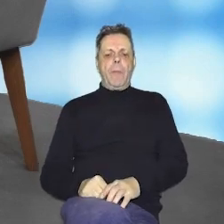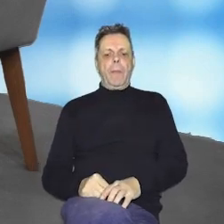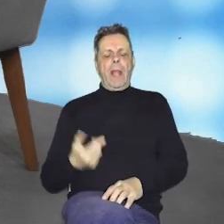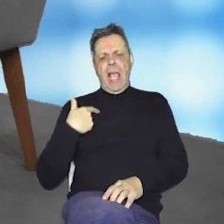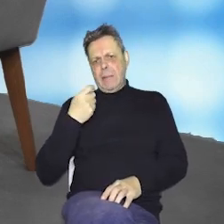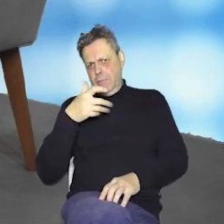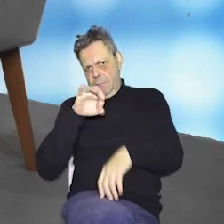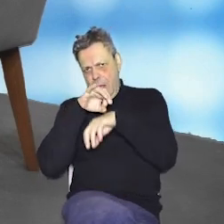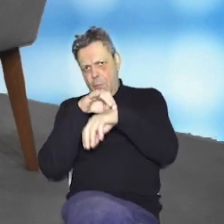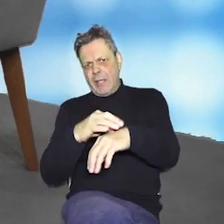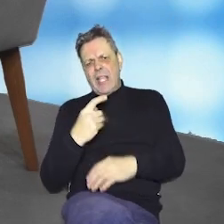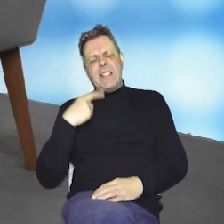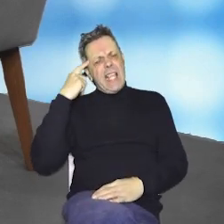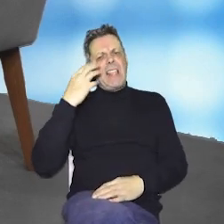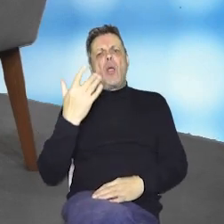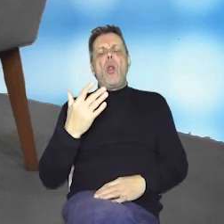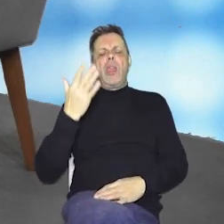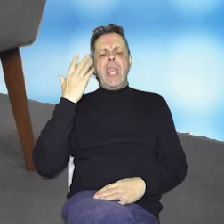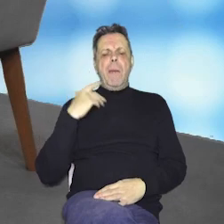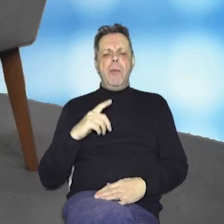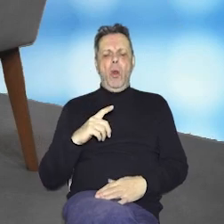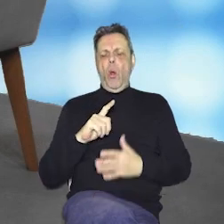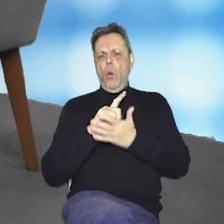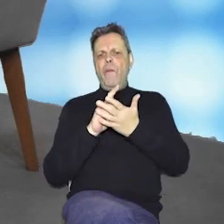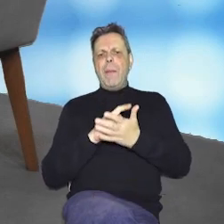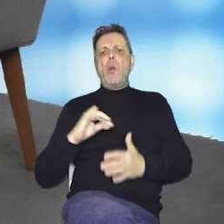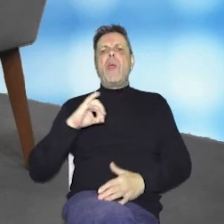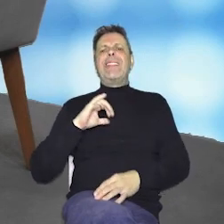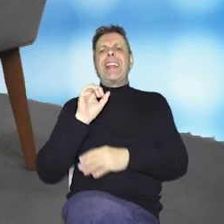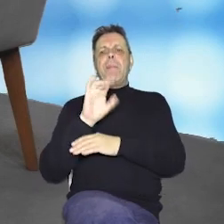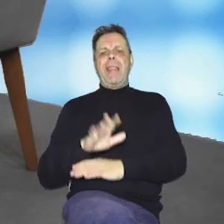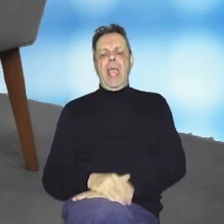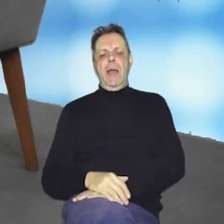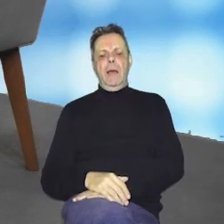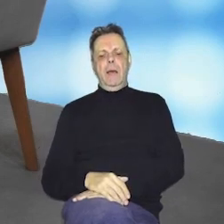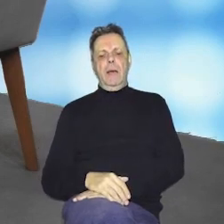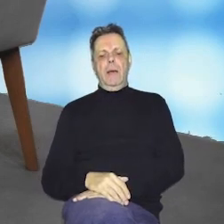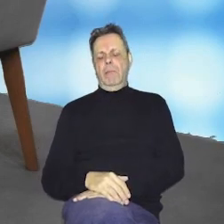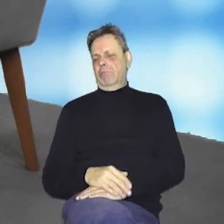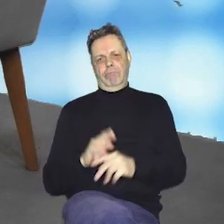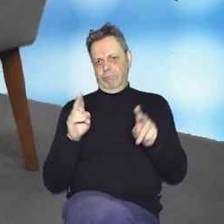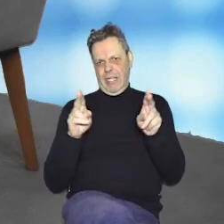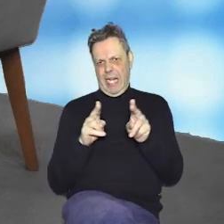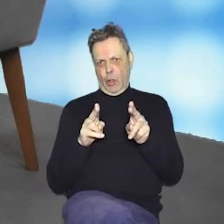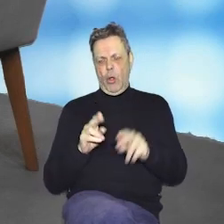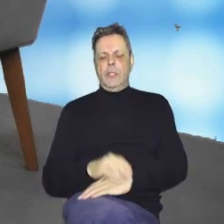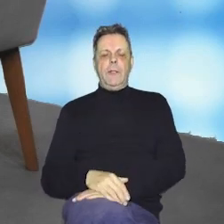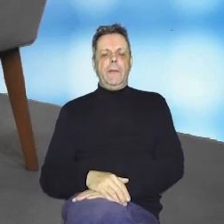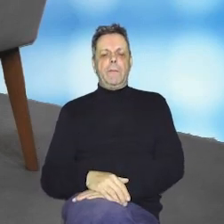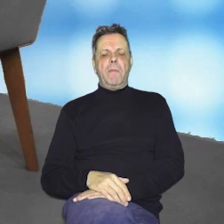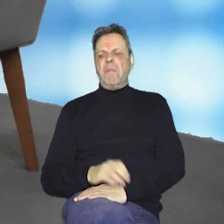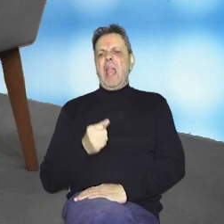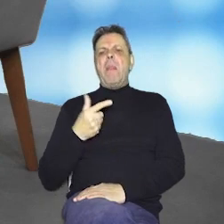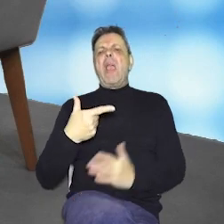sam pratila. Znate koliko je bio u vremenskom periodu interes medija? Vrlo, vrlo kratak.